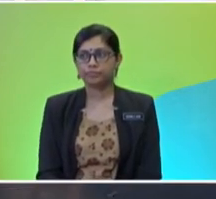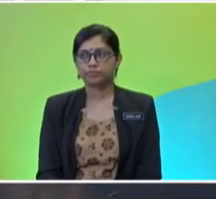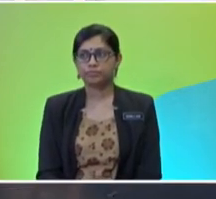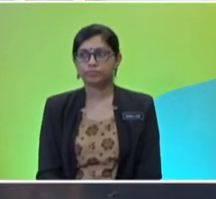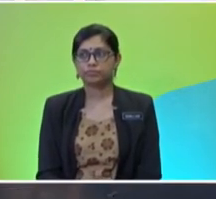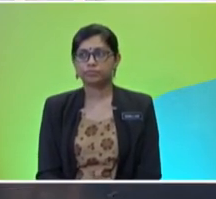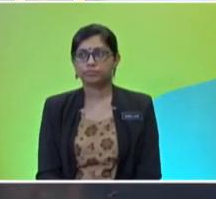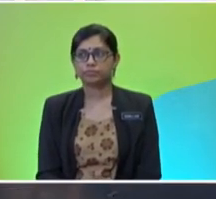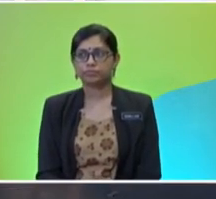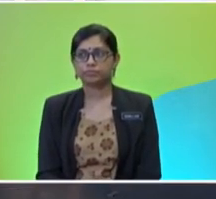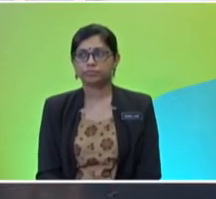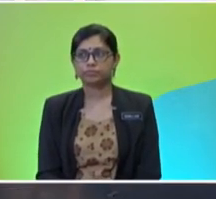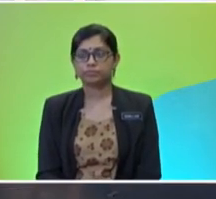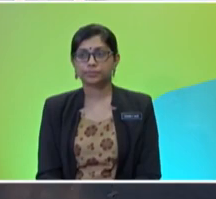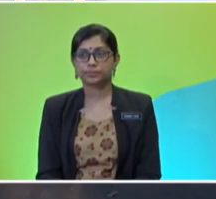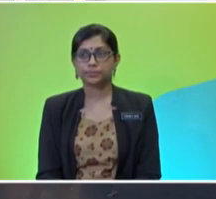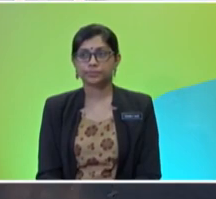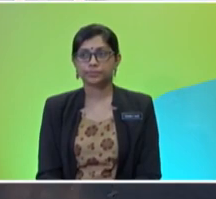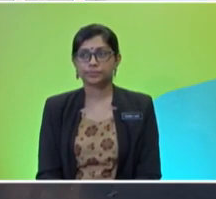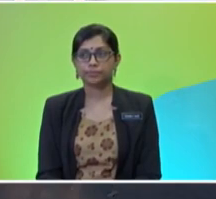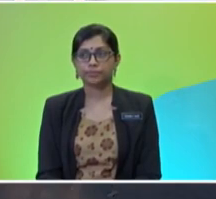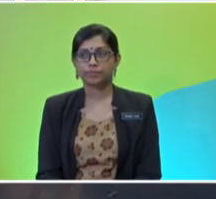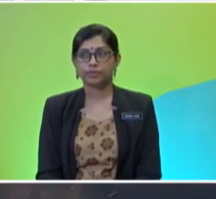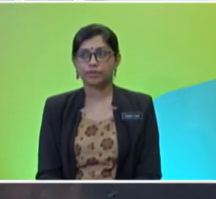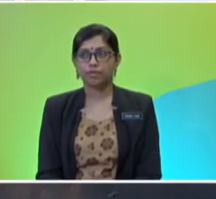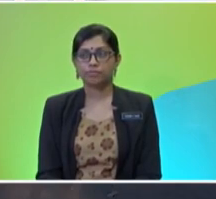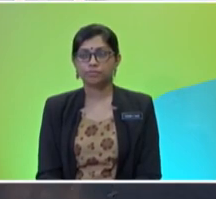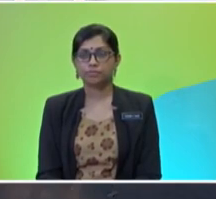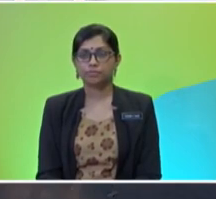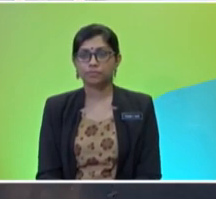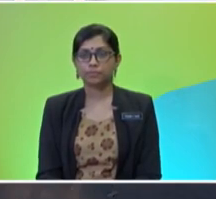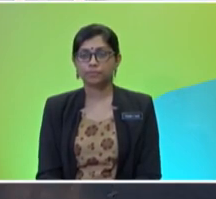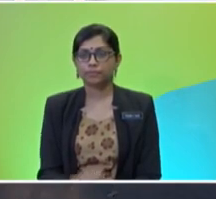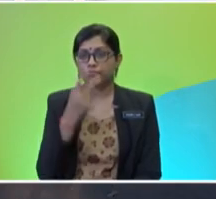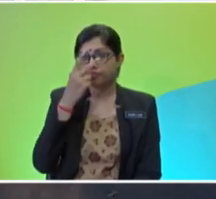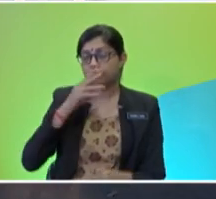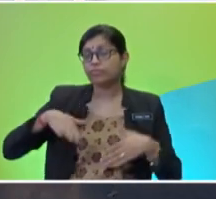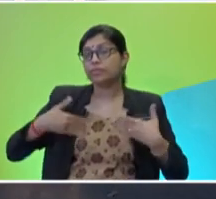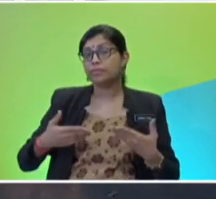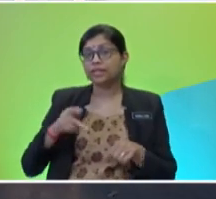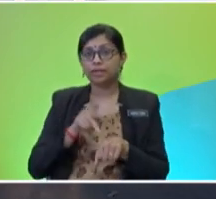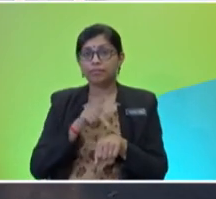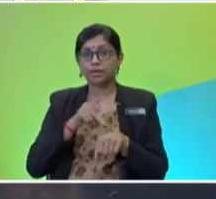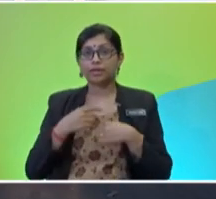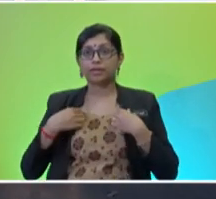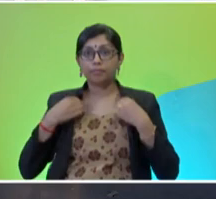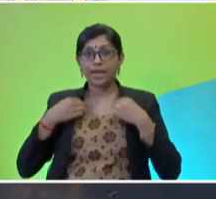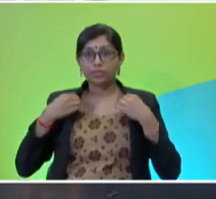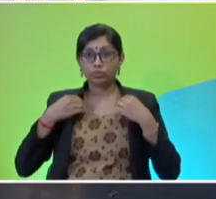Kita tengok Boleh. Macam mana demo ataupun cara nak pakai baju.